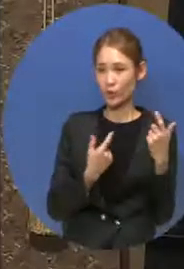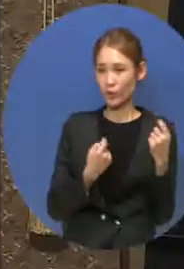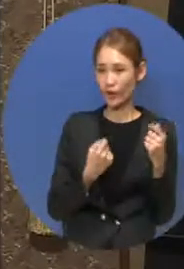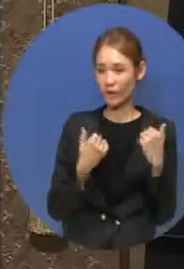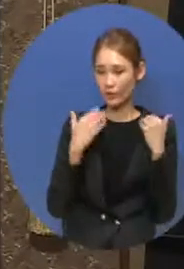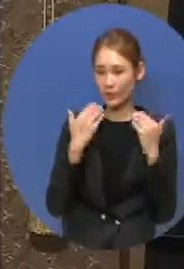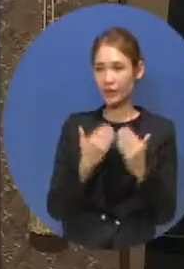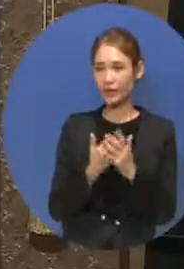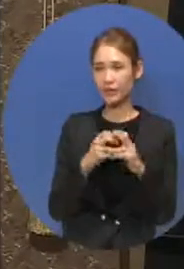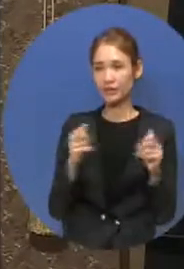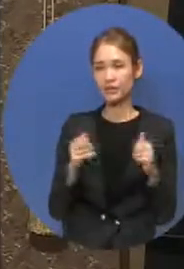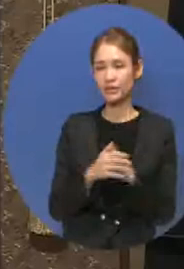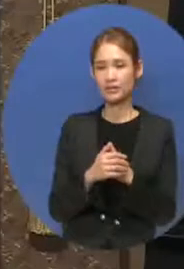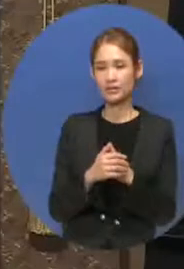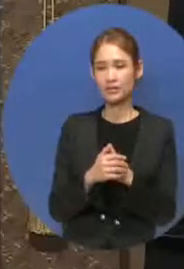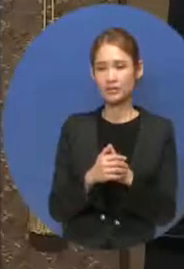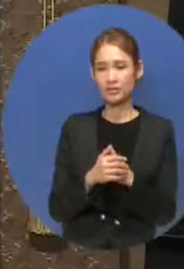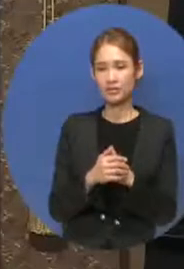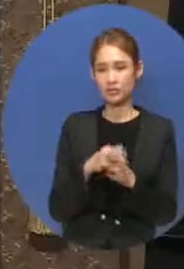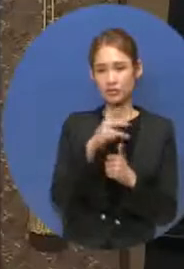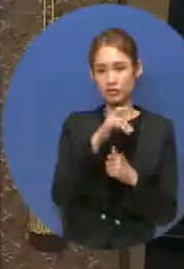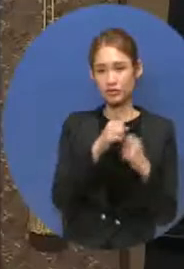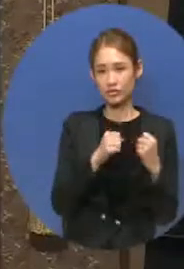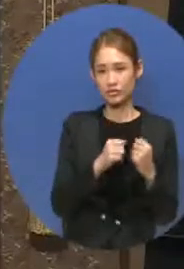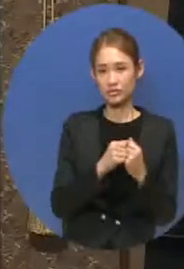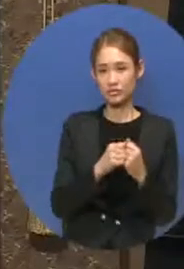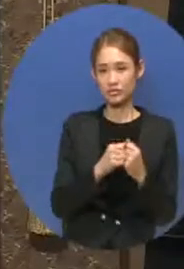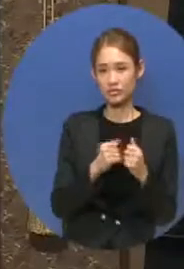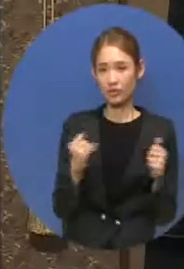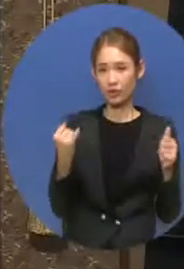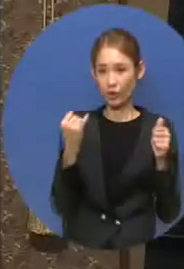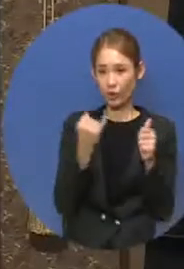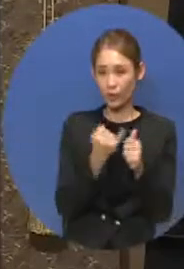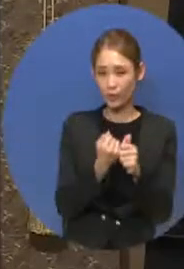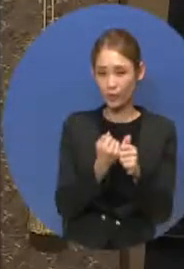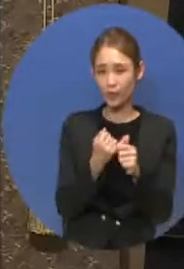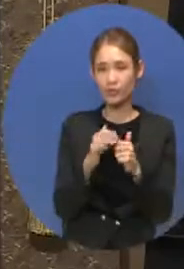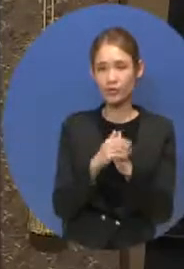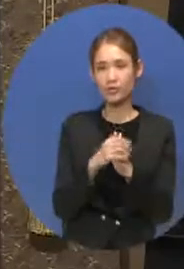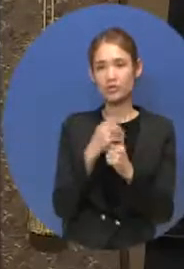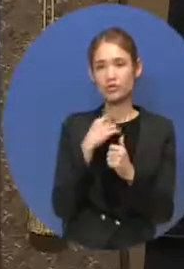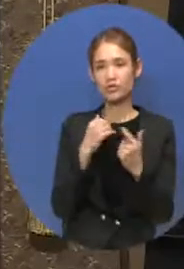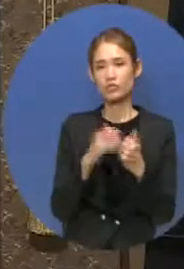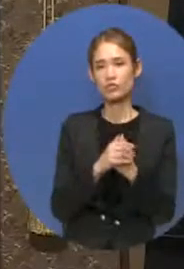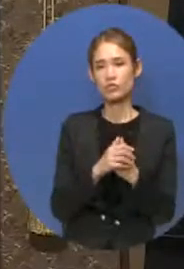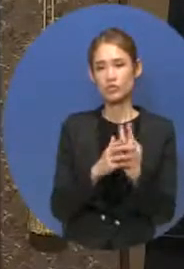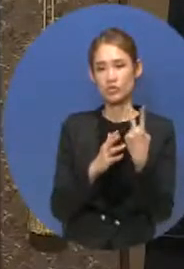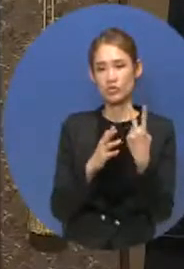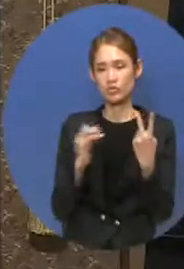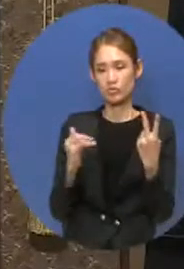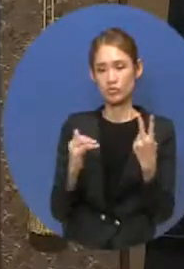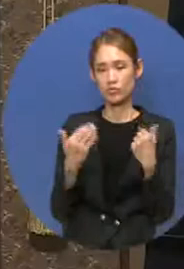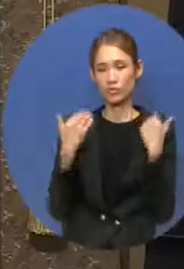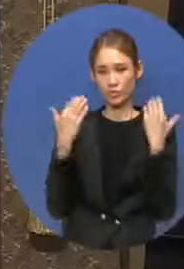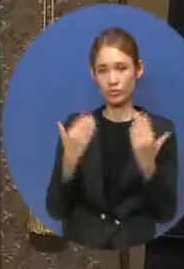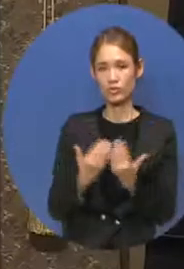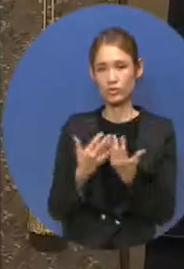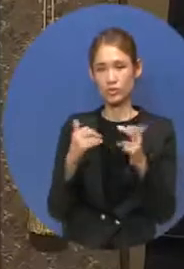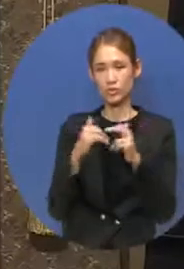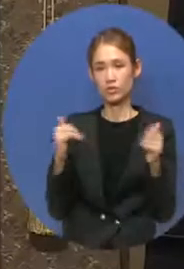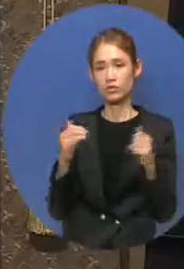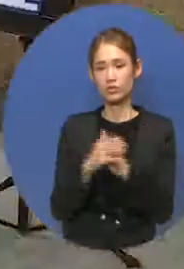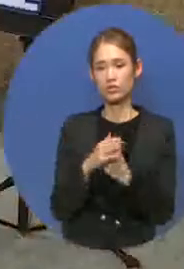발달장애인 남성이세요. 네. 그분은 순창에 계셨고 그래서 순창으로 이제 결혼을 하신 분이신데요. 두 분의 발달장애